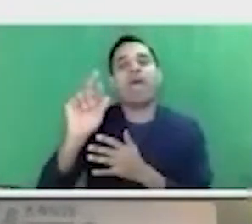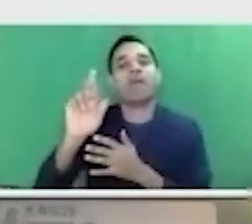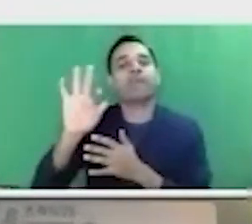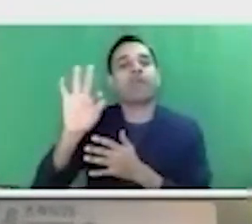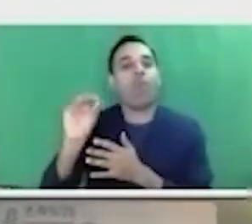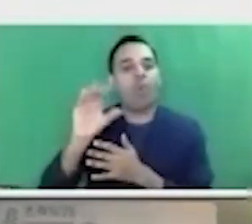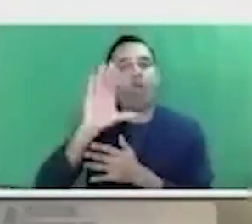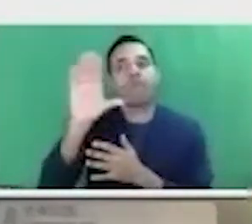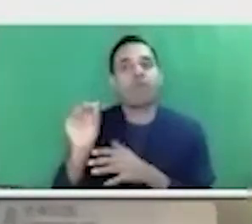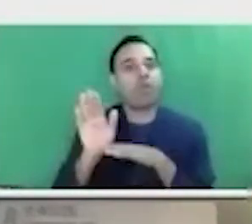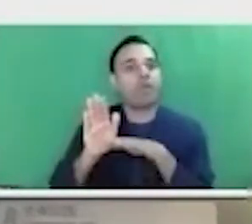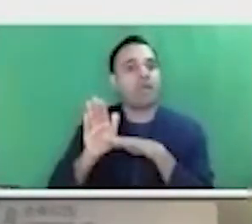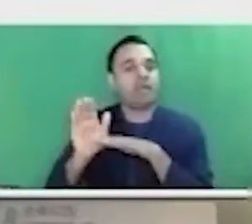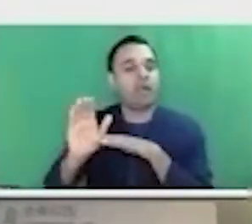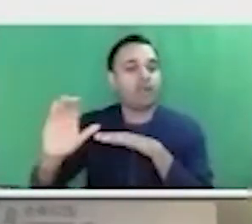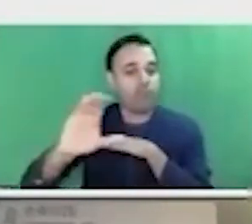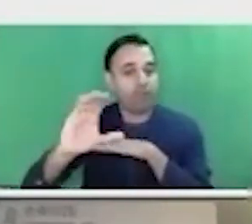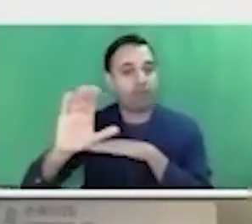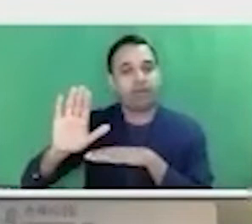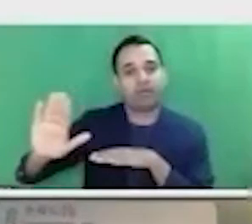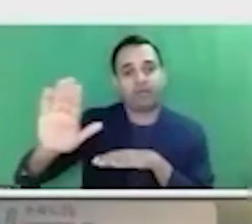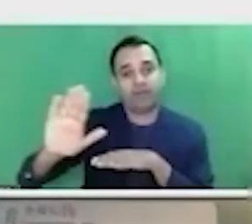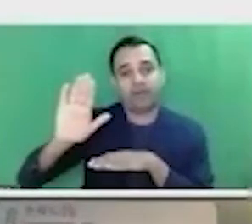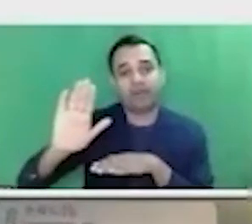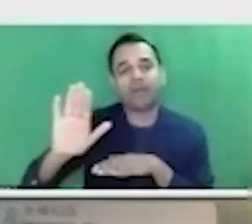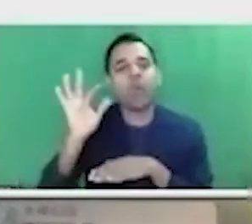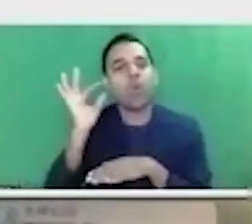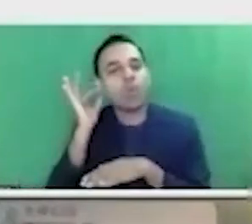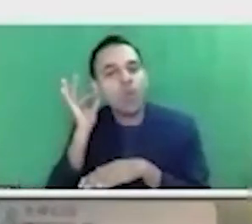وأيضا لحماية المرأة السمراء.